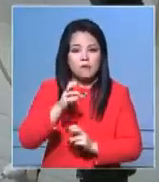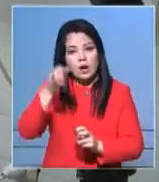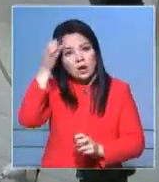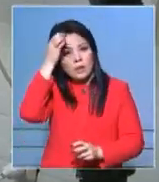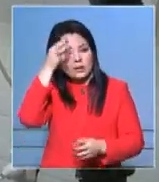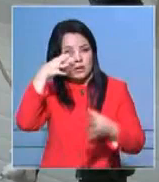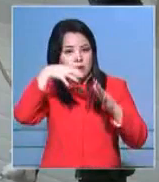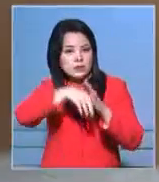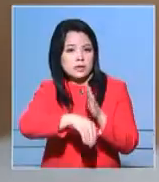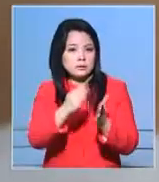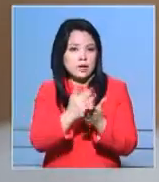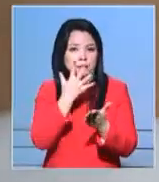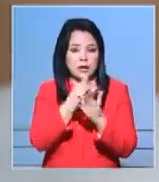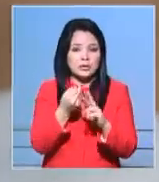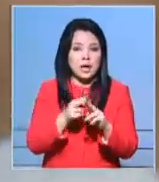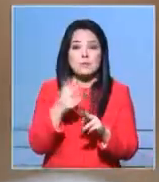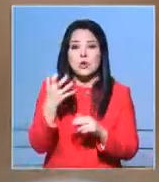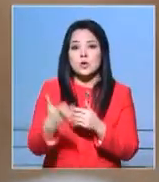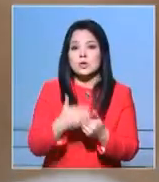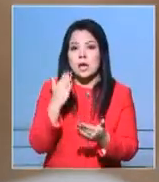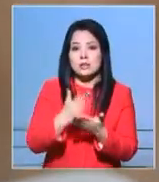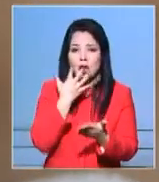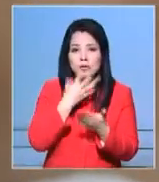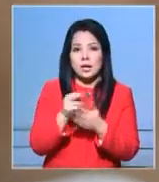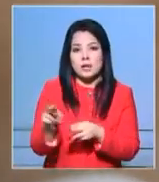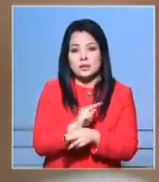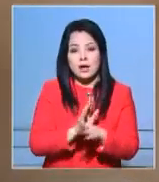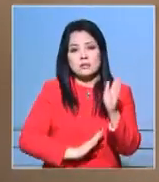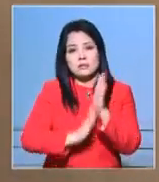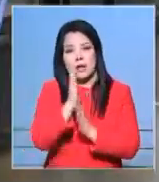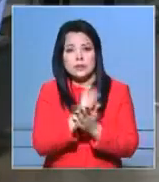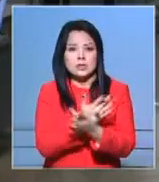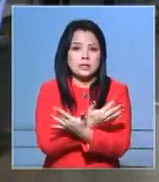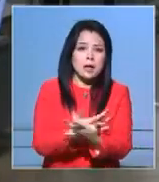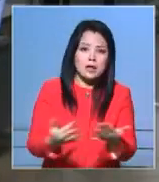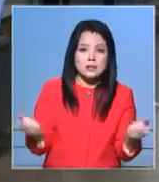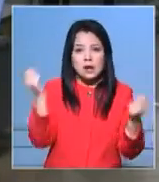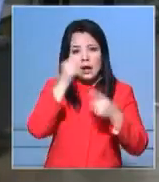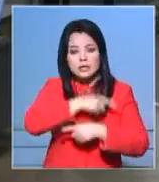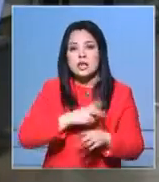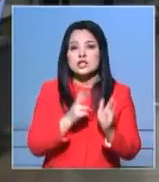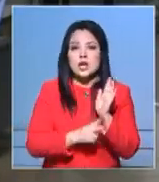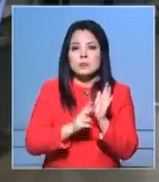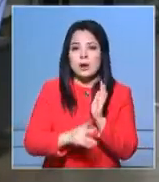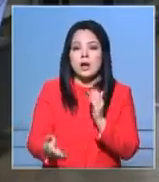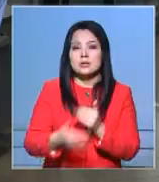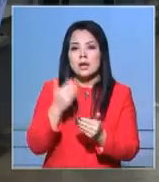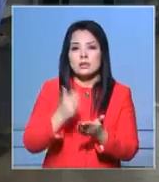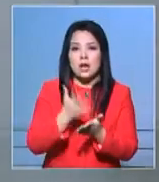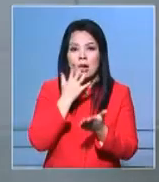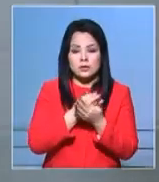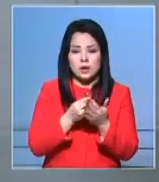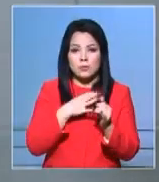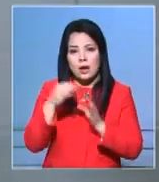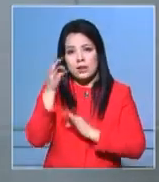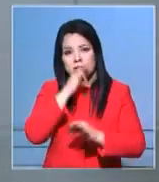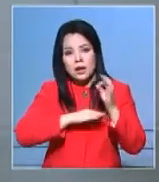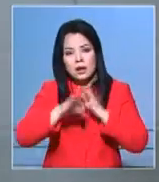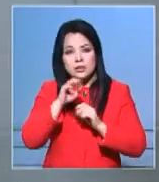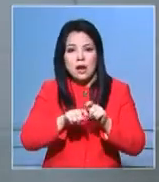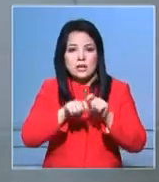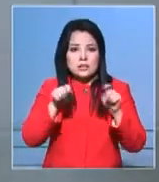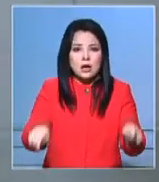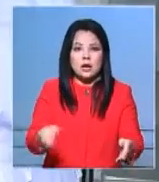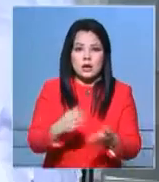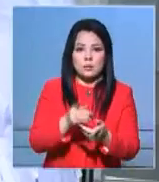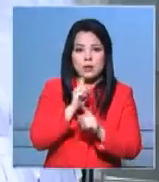енген. Холдинг қызметкерлері 500-ден астам емдік қасиеті бар шөптерді анықтап, 70-ден астам жаңа препарат ойлап шығарған. Оларды қазіргі таңда